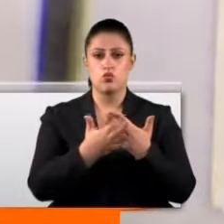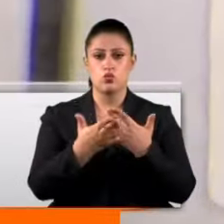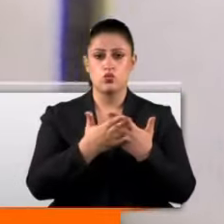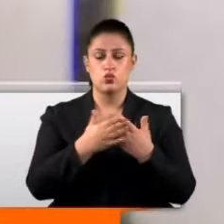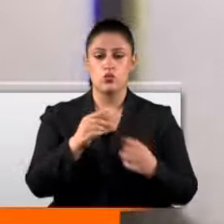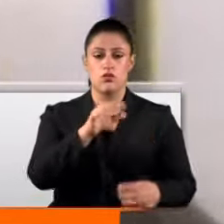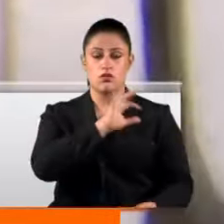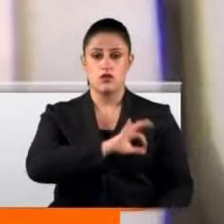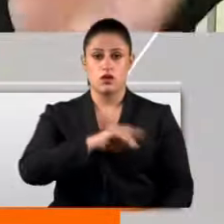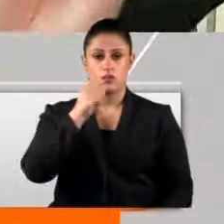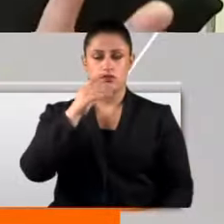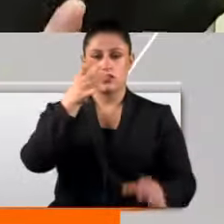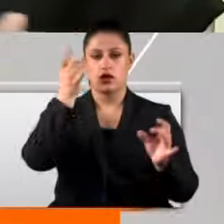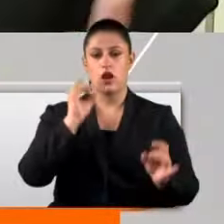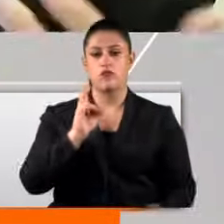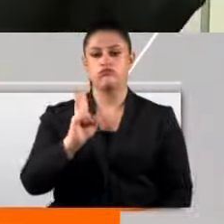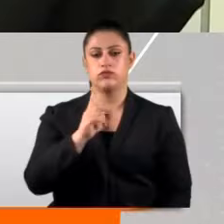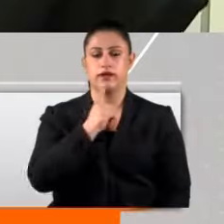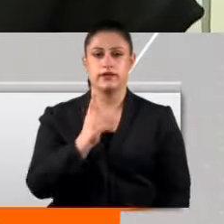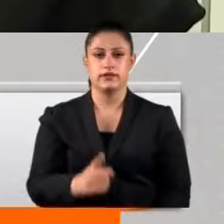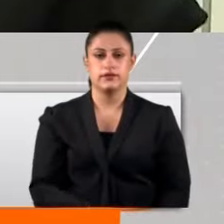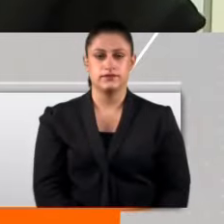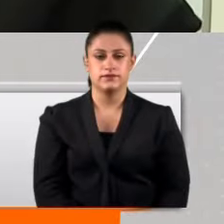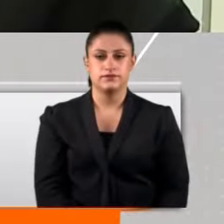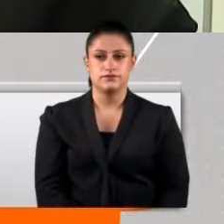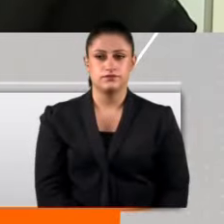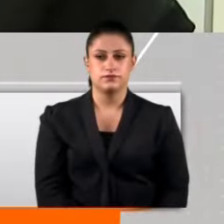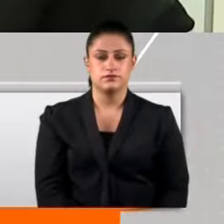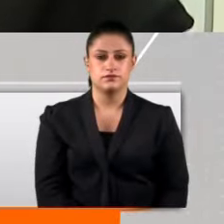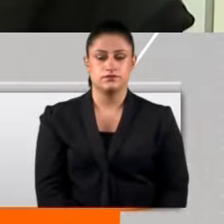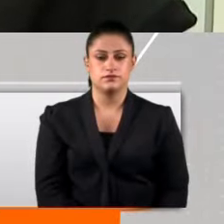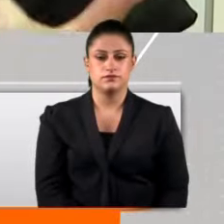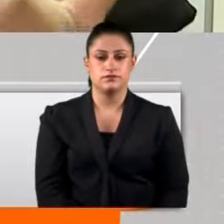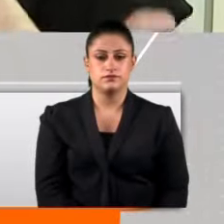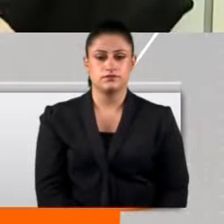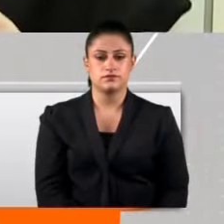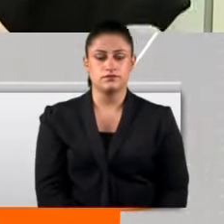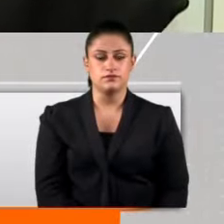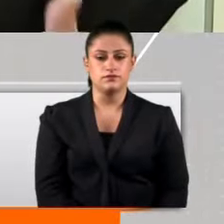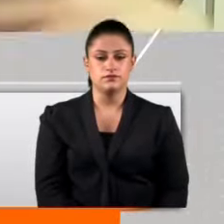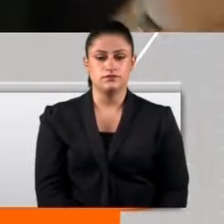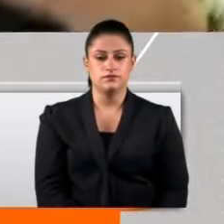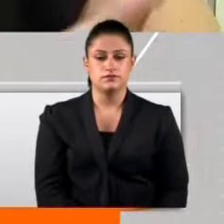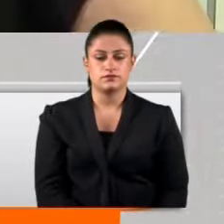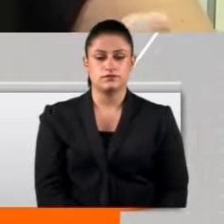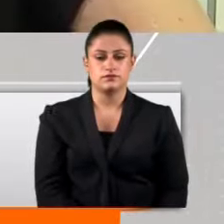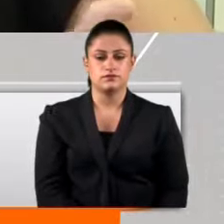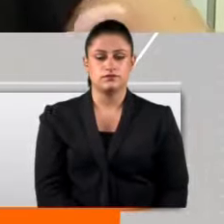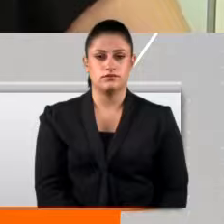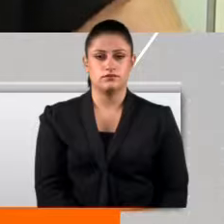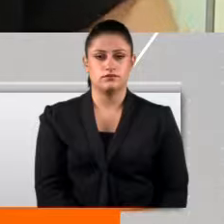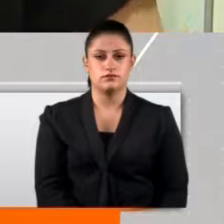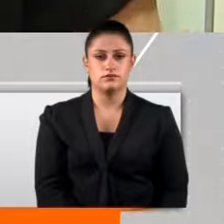gelinindir görüşünü değiştirdi. Öncelikle tarafların arasında bir anlaşma var mı ona bakılacak. Eğer bir anlaşma varsa bu anlaşmaya göre